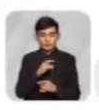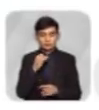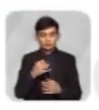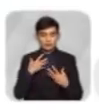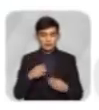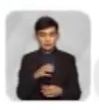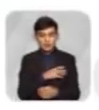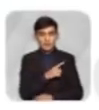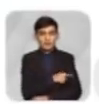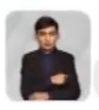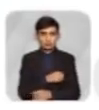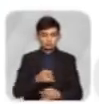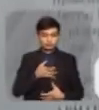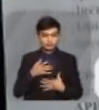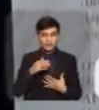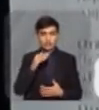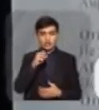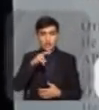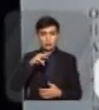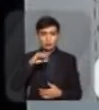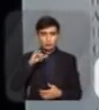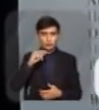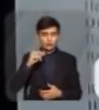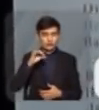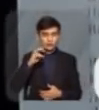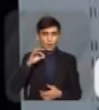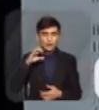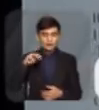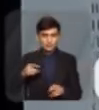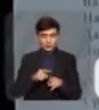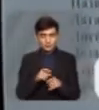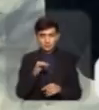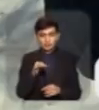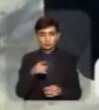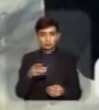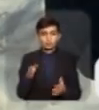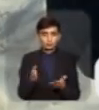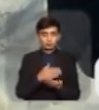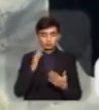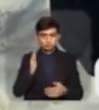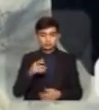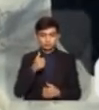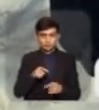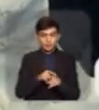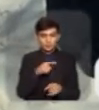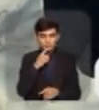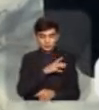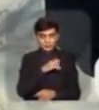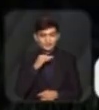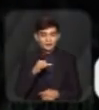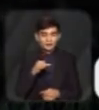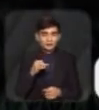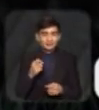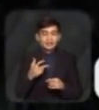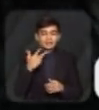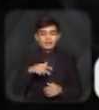что это физиологическая желтушность, и она скоро пройдет. Но малышу с каждым днем становилось хуже, вспоминают родственники. Была рвота. При обращении в